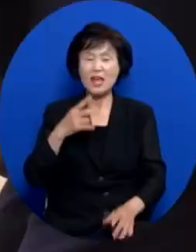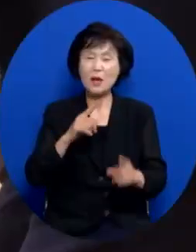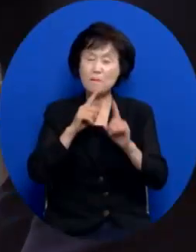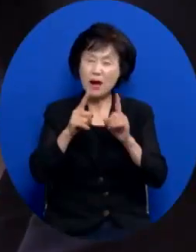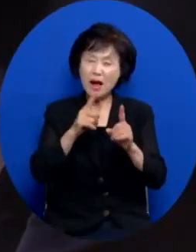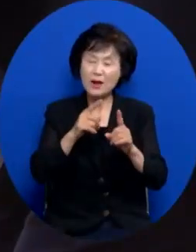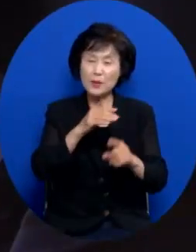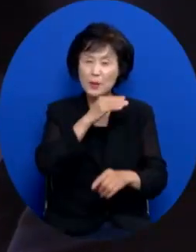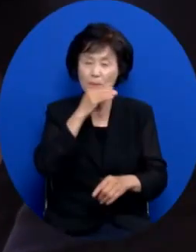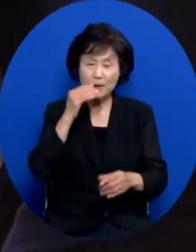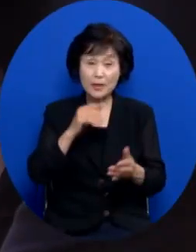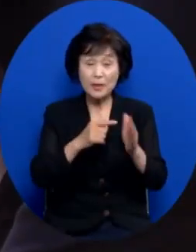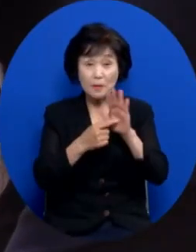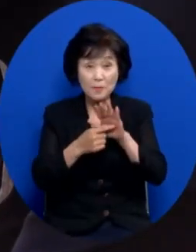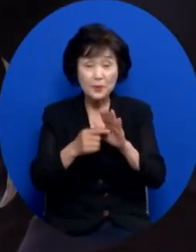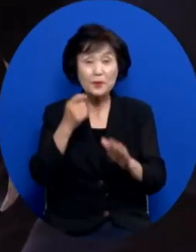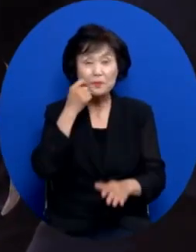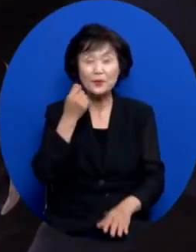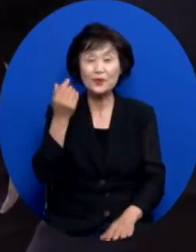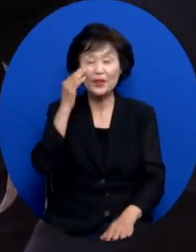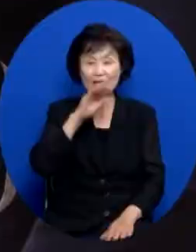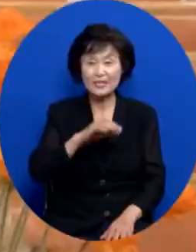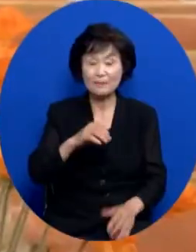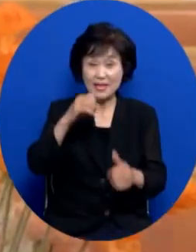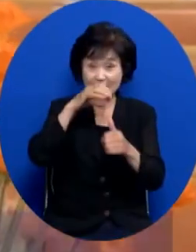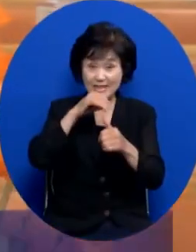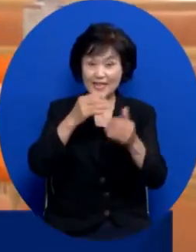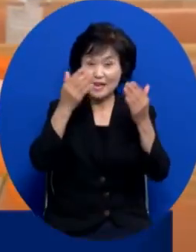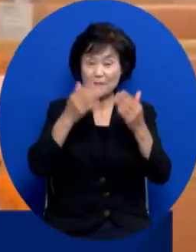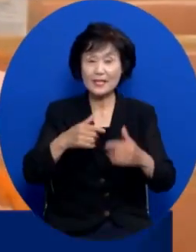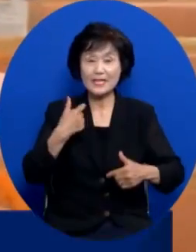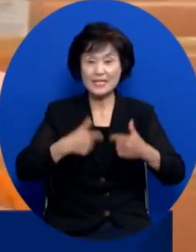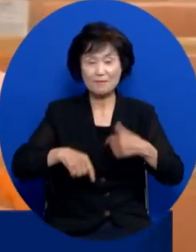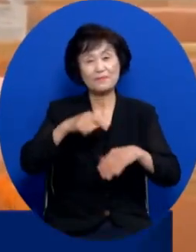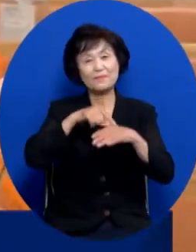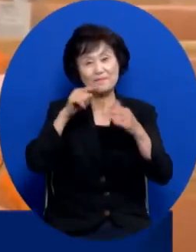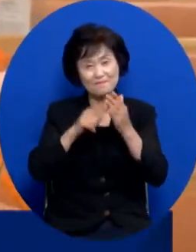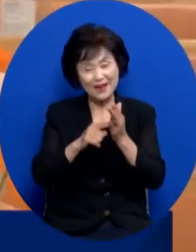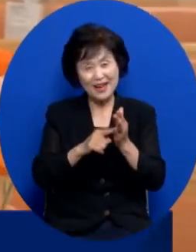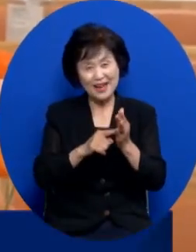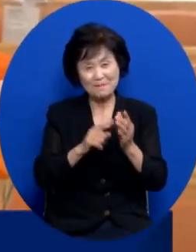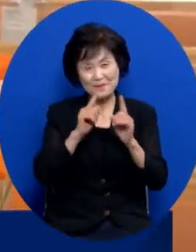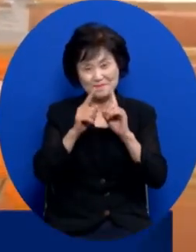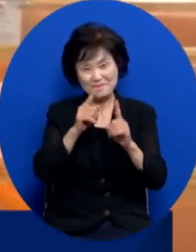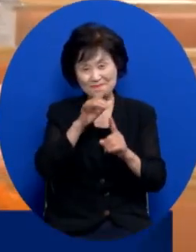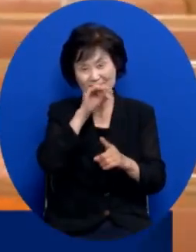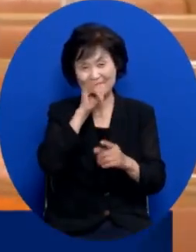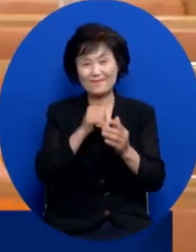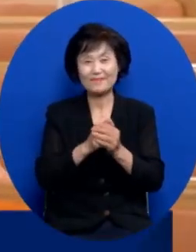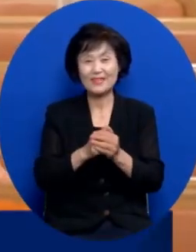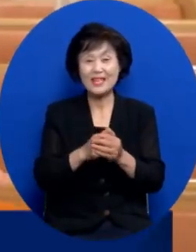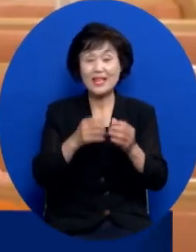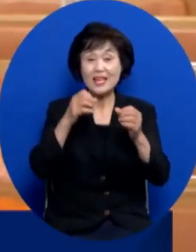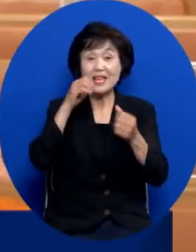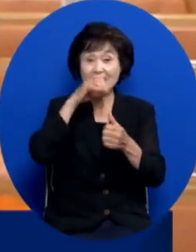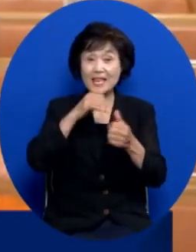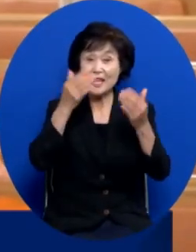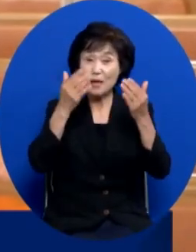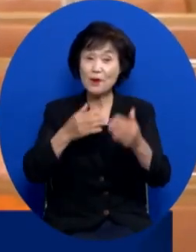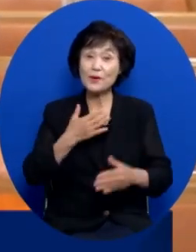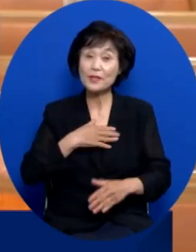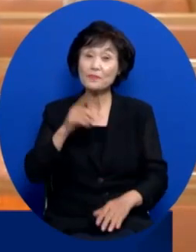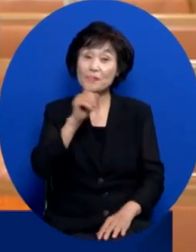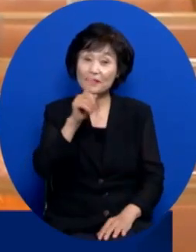없지만 세례를 받은 기쁜 마음을 표현해 봅니다. 세례 받고서 기분이 어떤지 한 말씀 해줄 수 있어요?